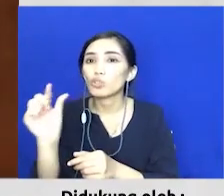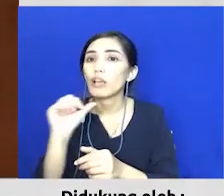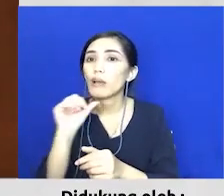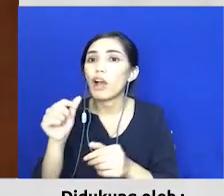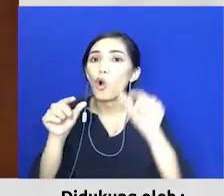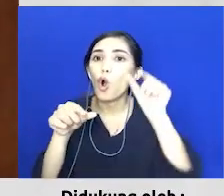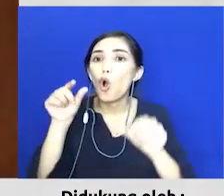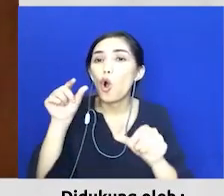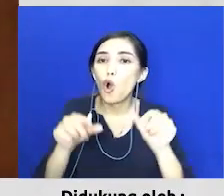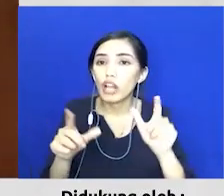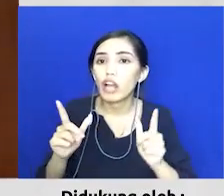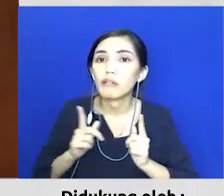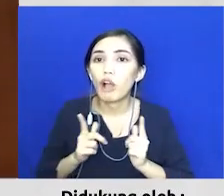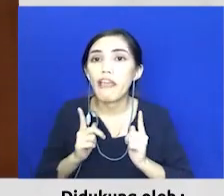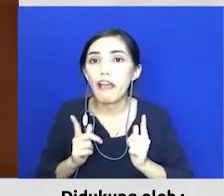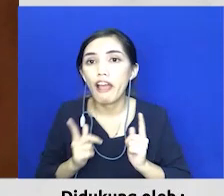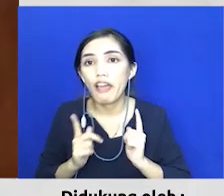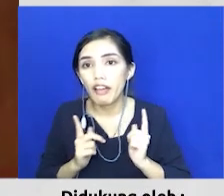film luar, ya kan? Ya.